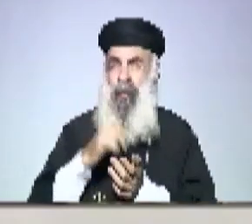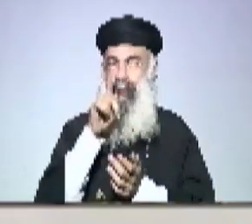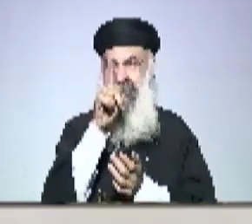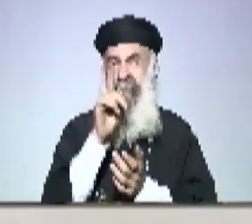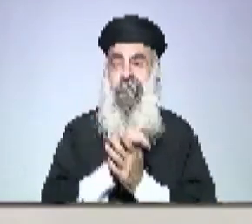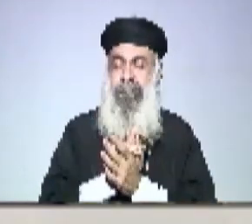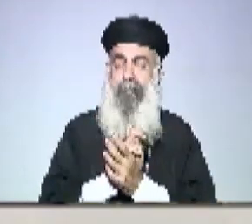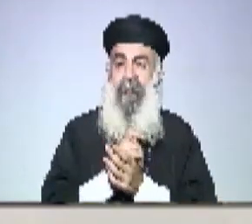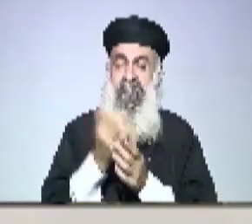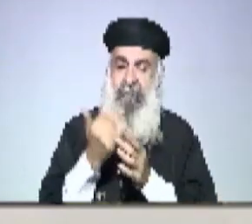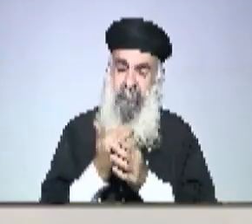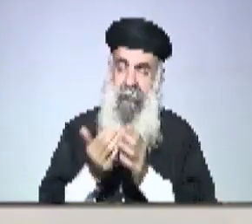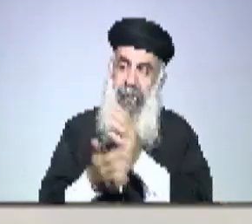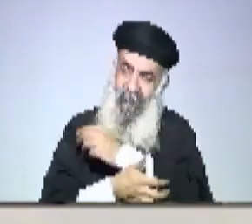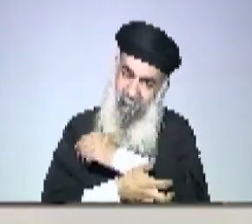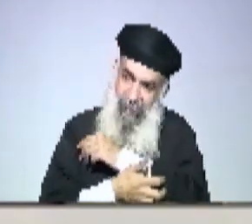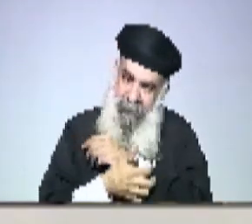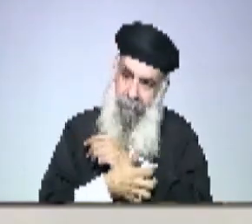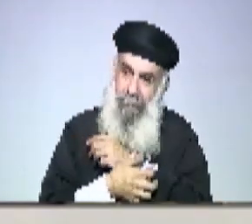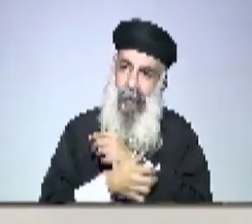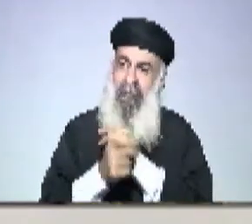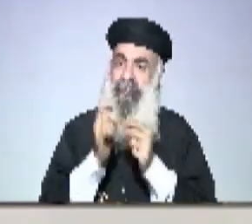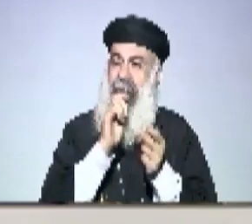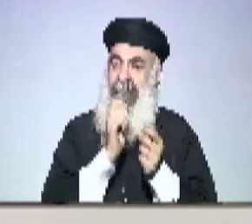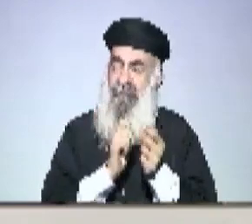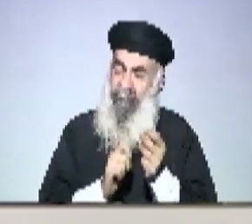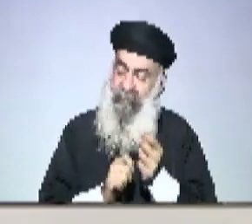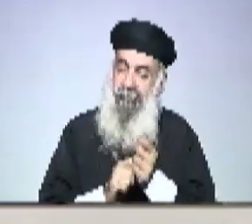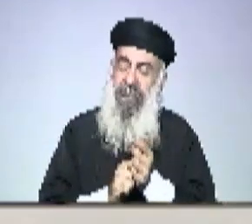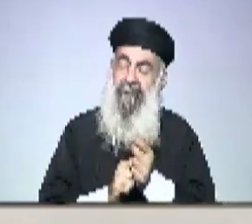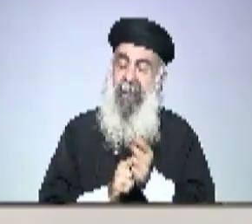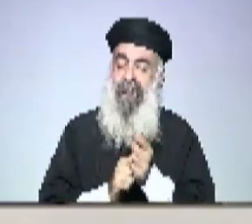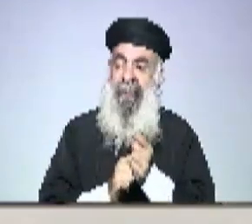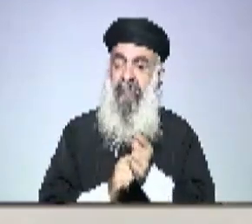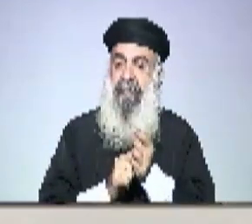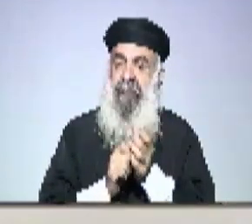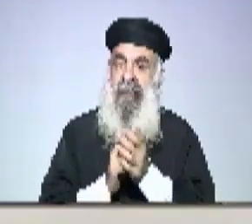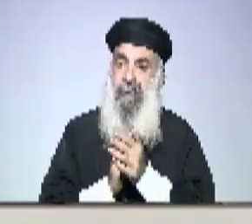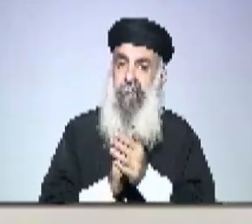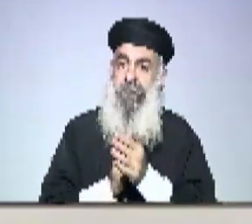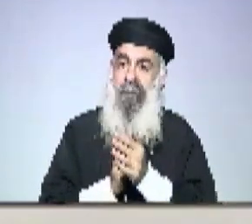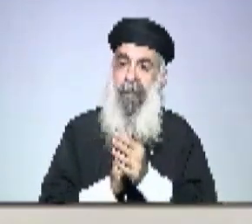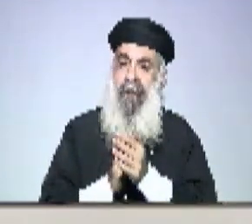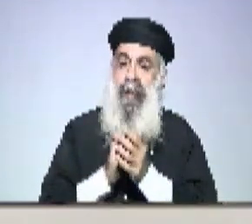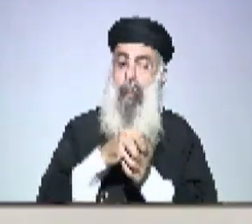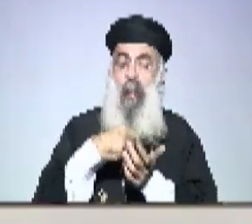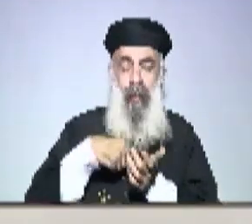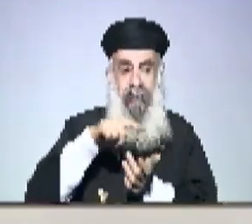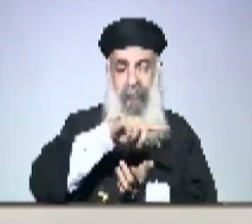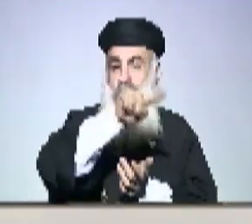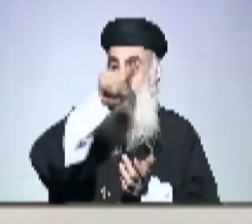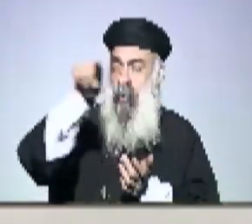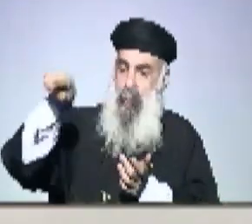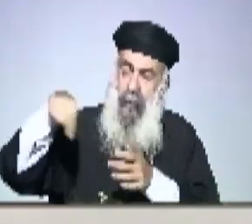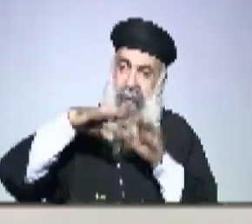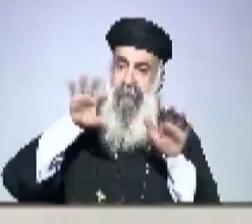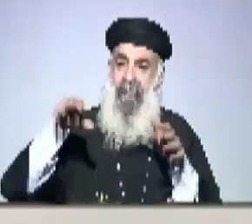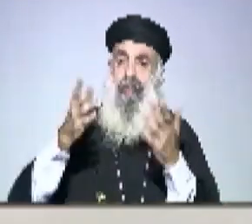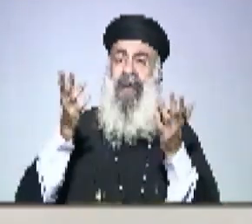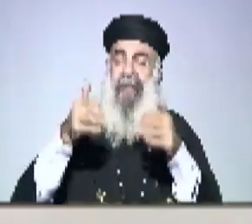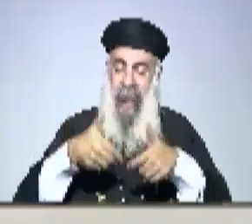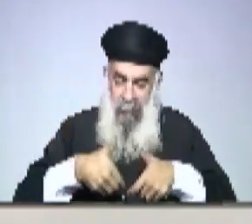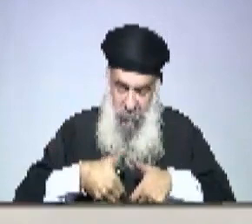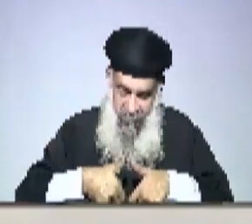اجل الفقراء واليتيم والارمله والغريب والضيف ومن اجلنا كلنا ما احنا كلنا يا